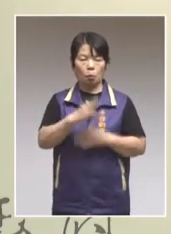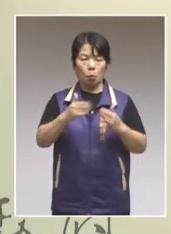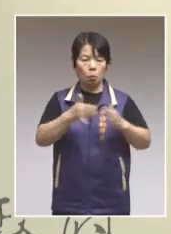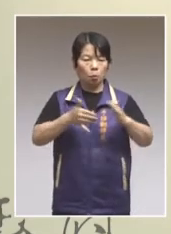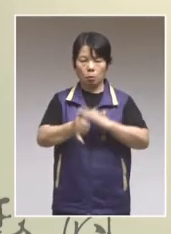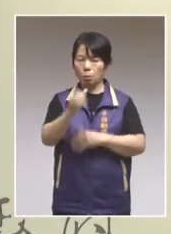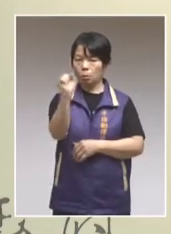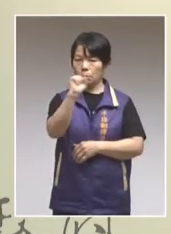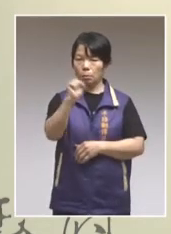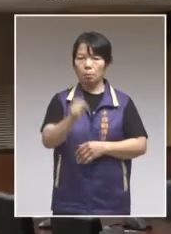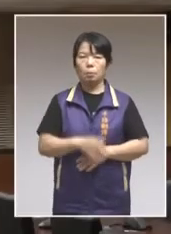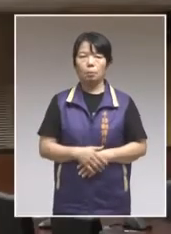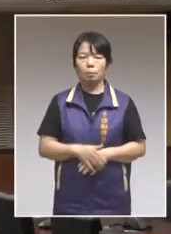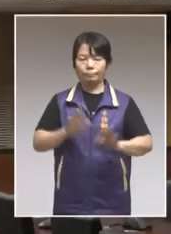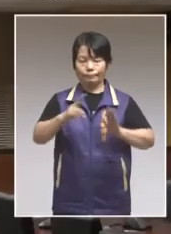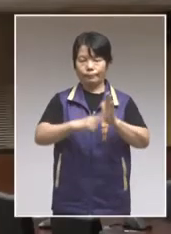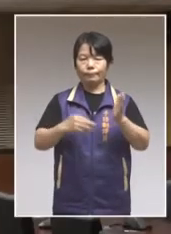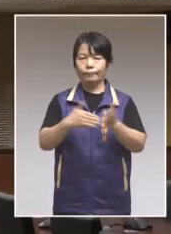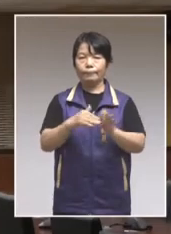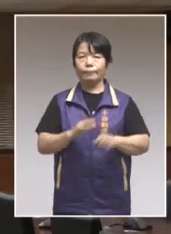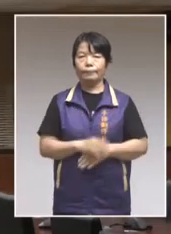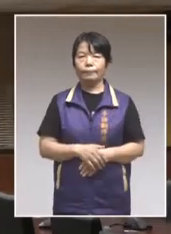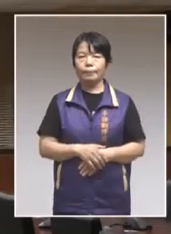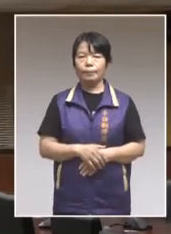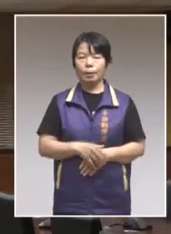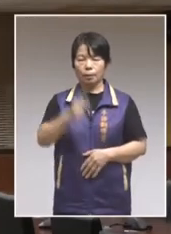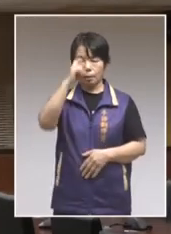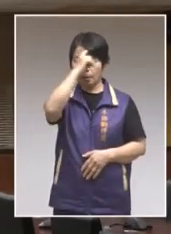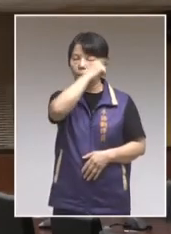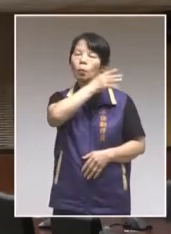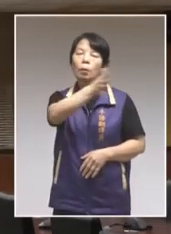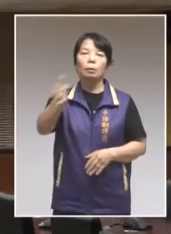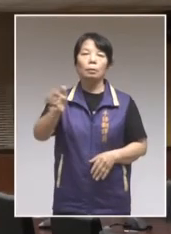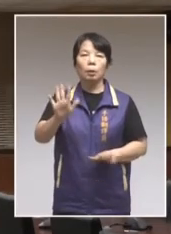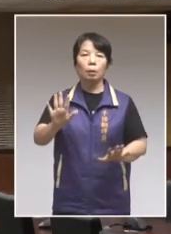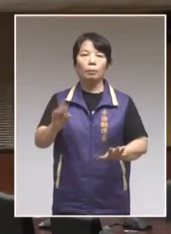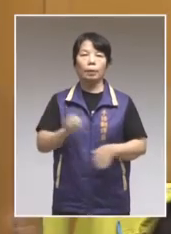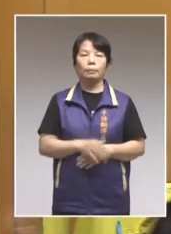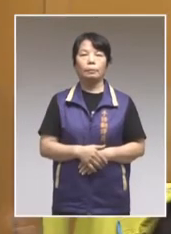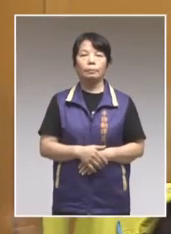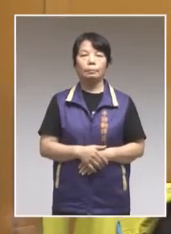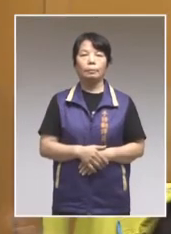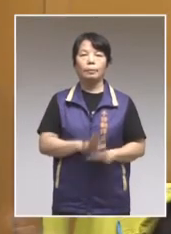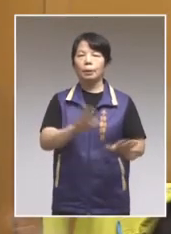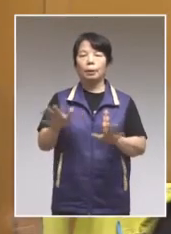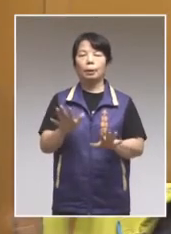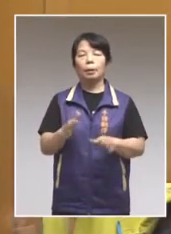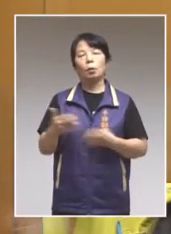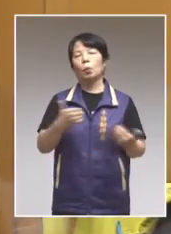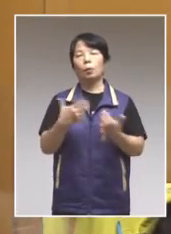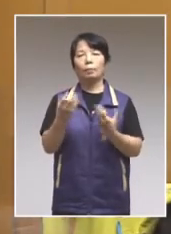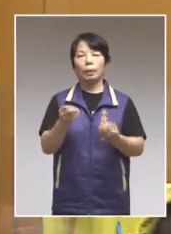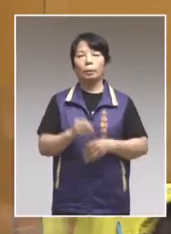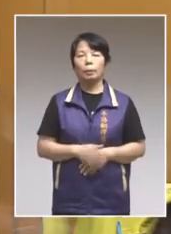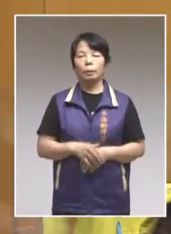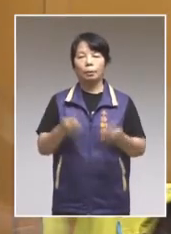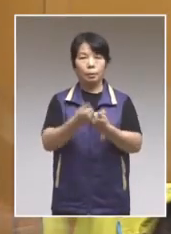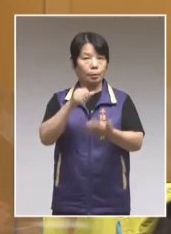以上说明。 好，谢谢。好，不知道各位还有什么问题。 好，问题以上没有进一步的问题，那